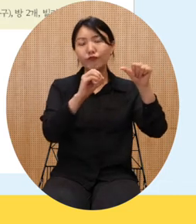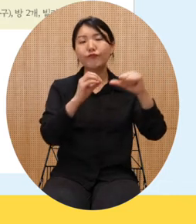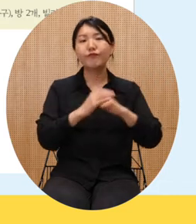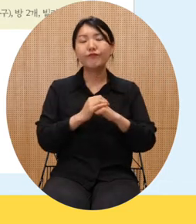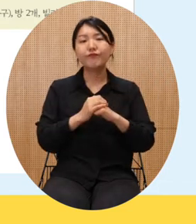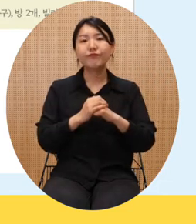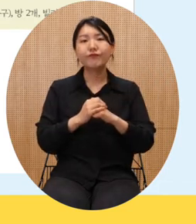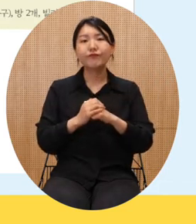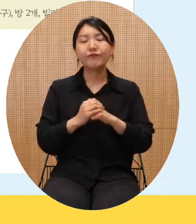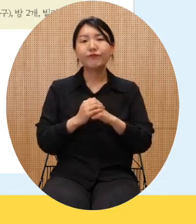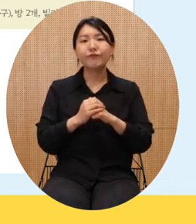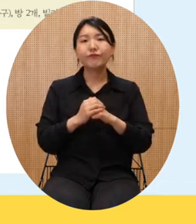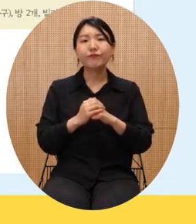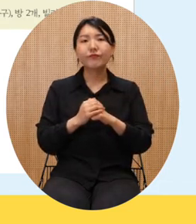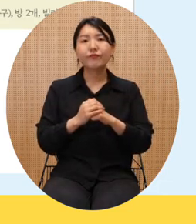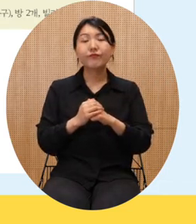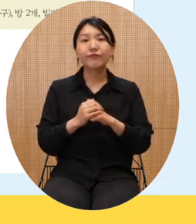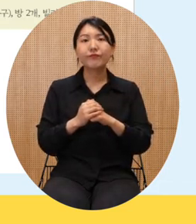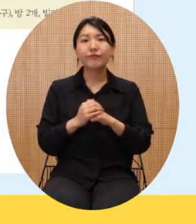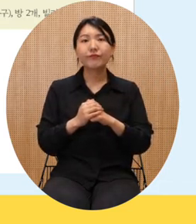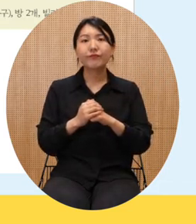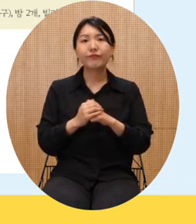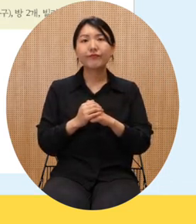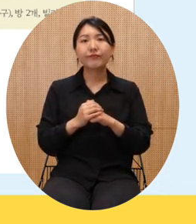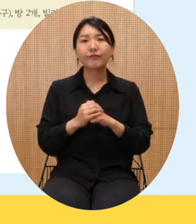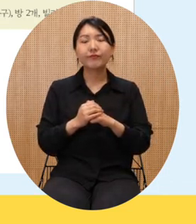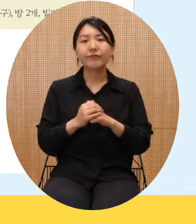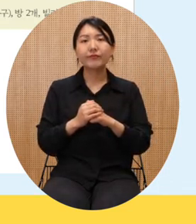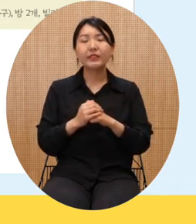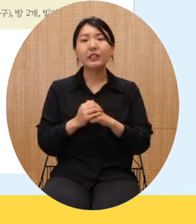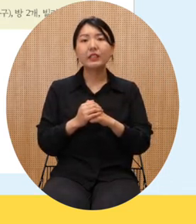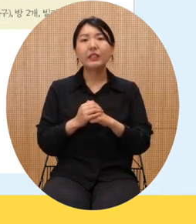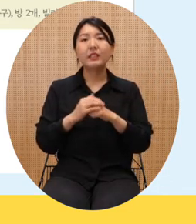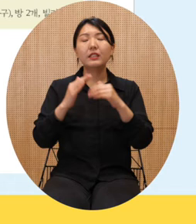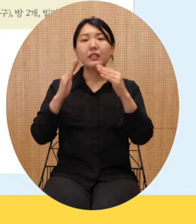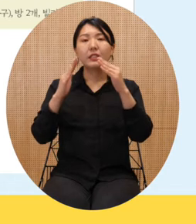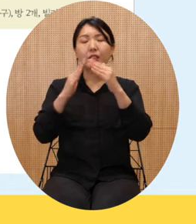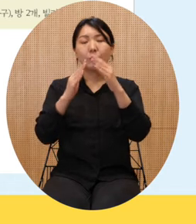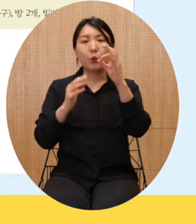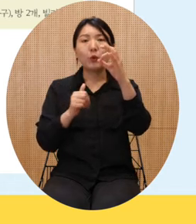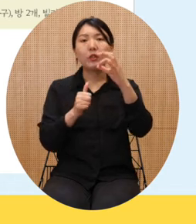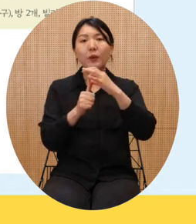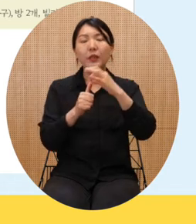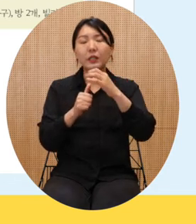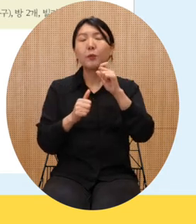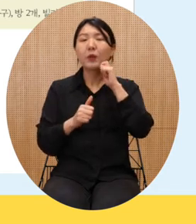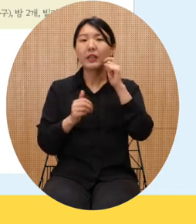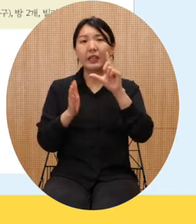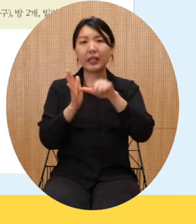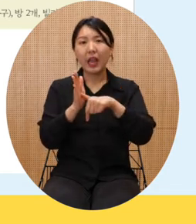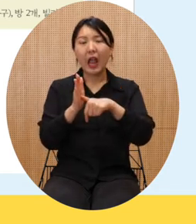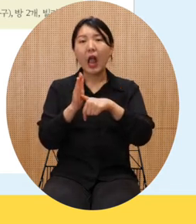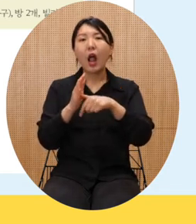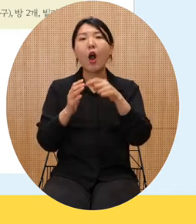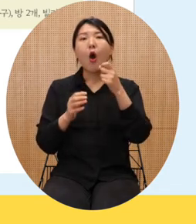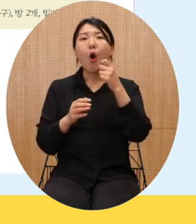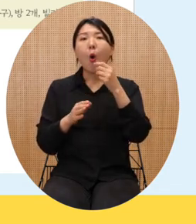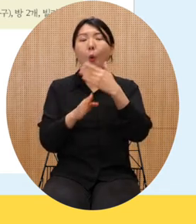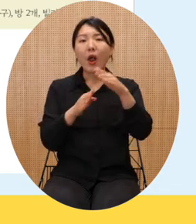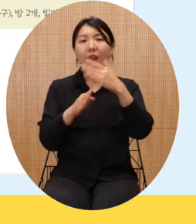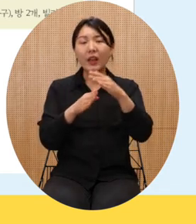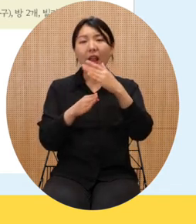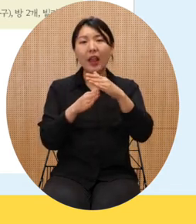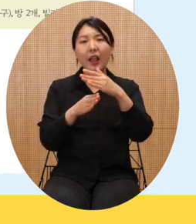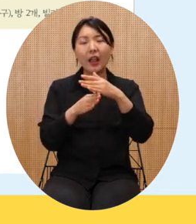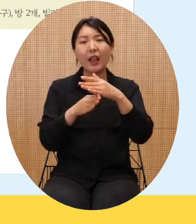한 16.5% 정도였고요. 그러니까 이제 이런 얘기를 많이 하시더라고요. 이 주거비 지원을 받지